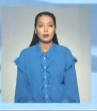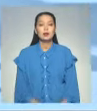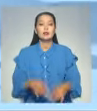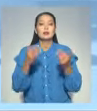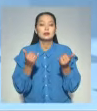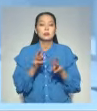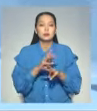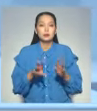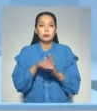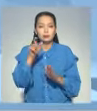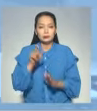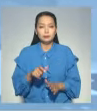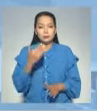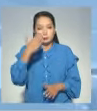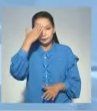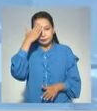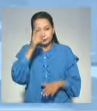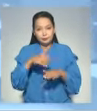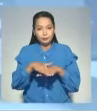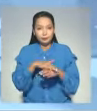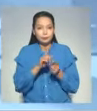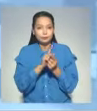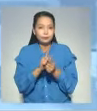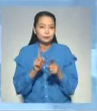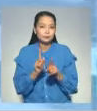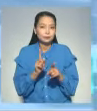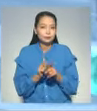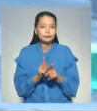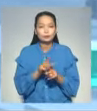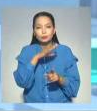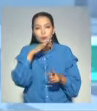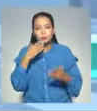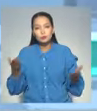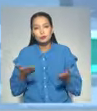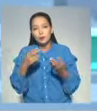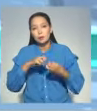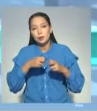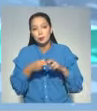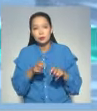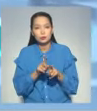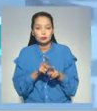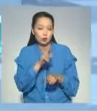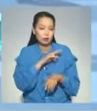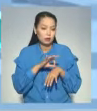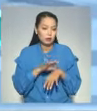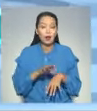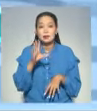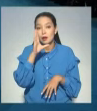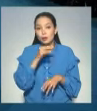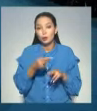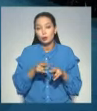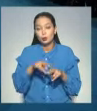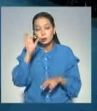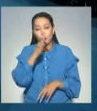Енді мәслихат депутаттары әкімдердің халықпен кездесуі барысында көтерілген проблемалардың мониторингін жүзеге асыралады. Бұл